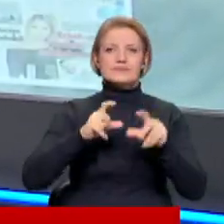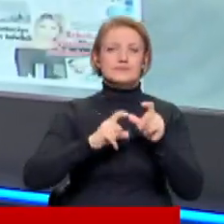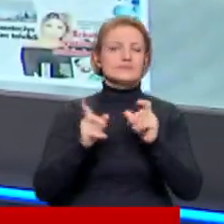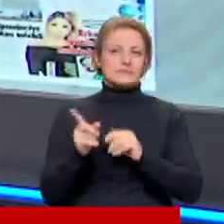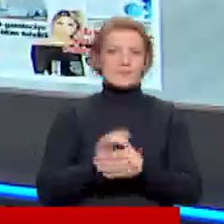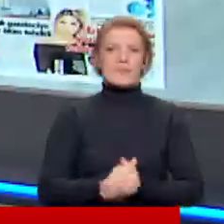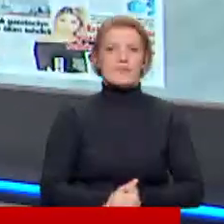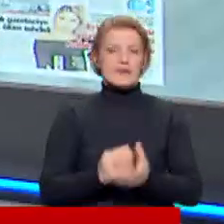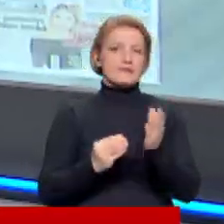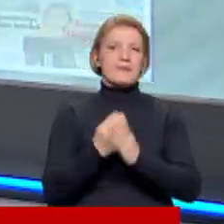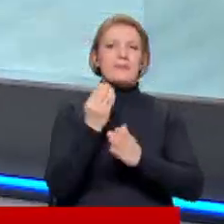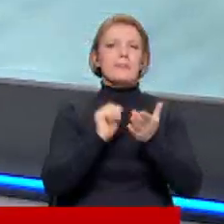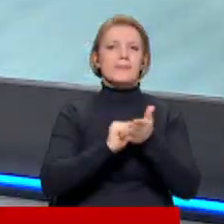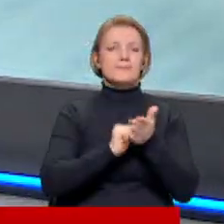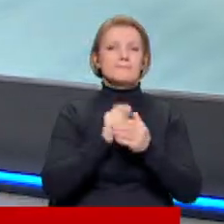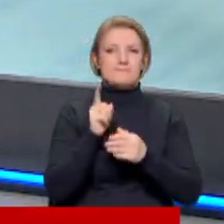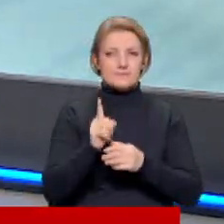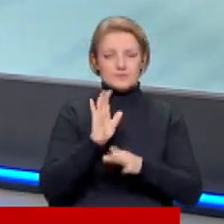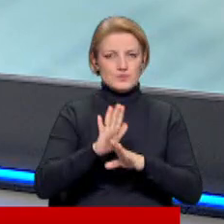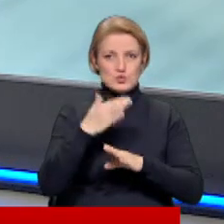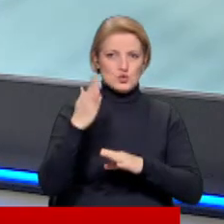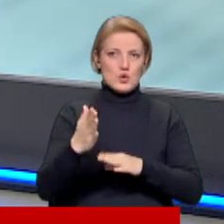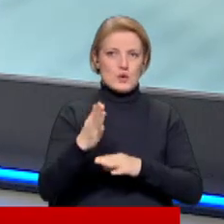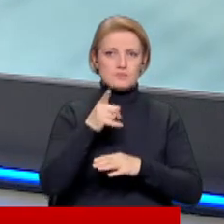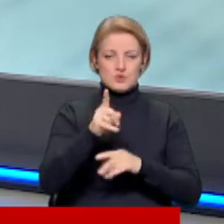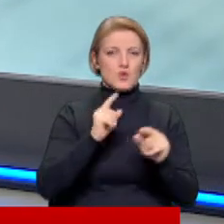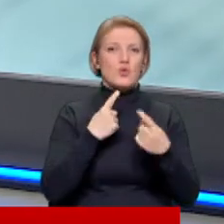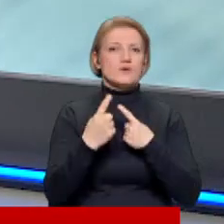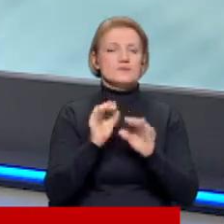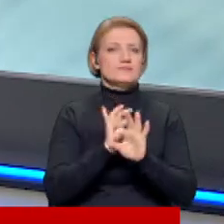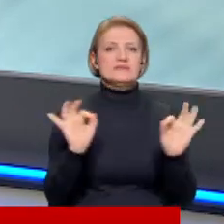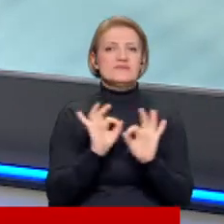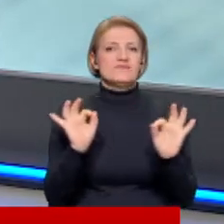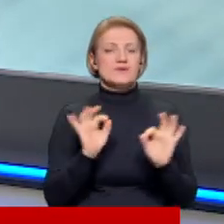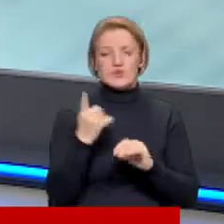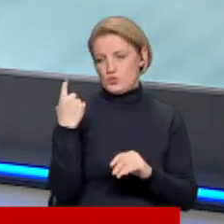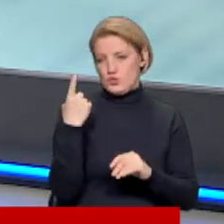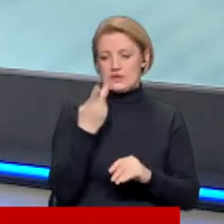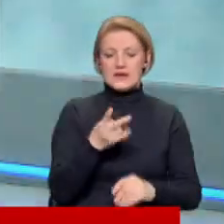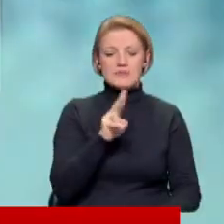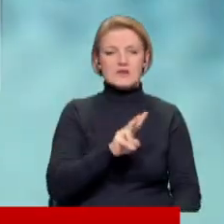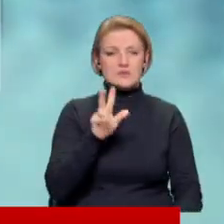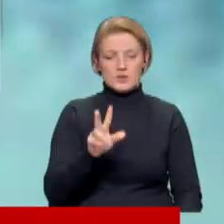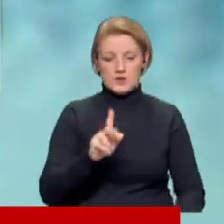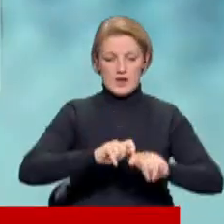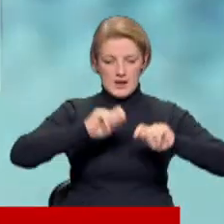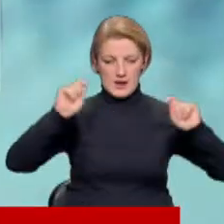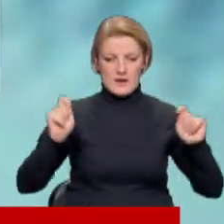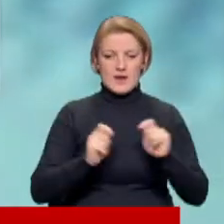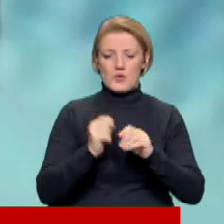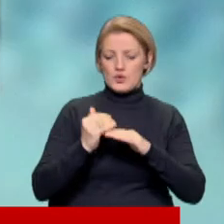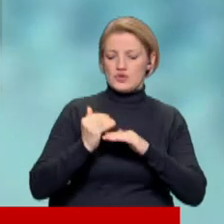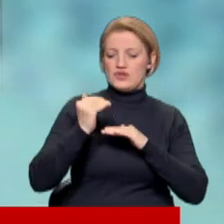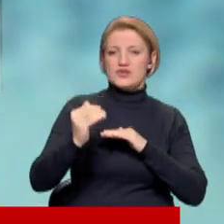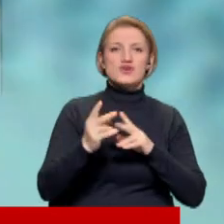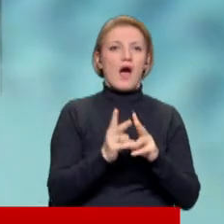gazetesini bakın sabah gazetesinden sonra bu konuşulmadı Dün 2023 rekor dış